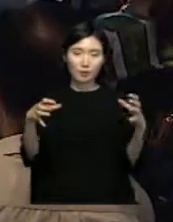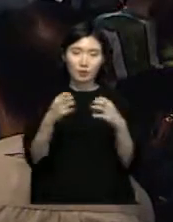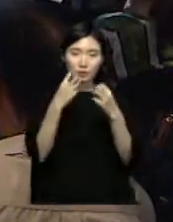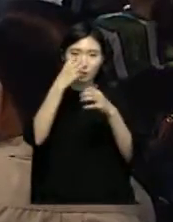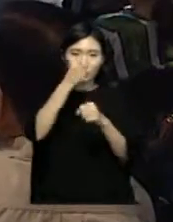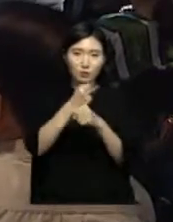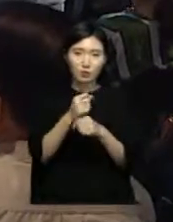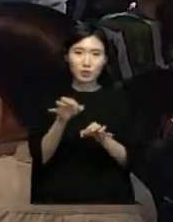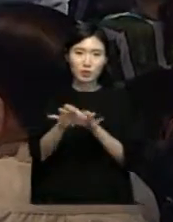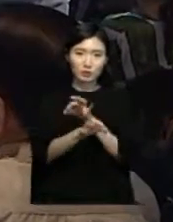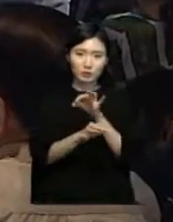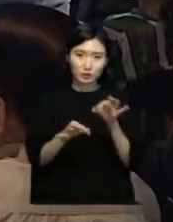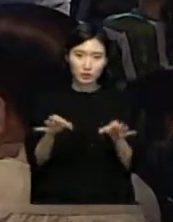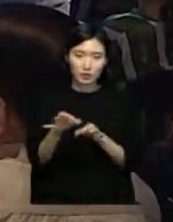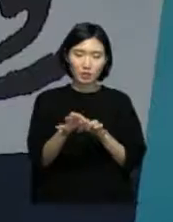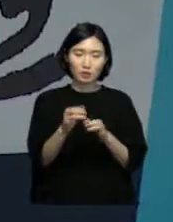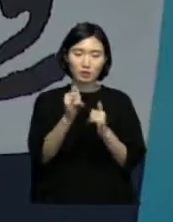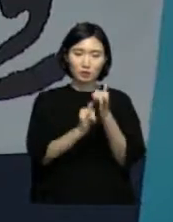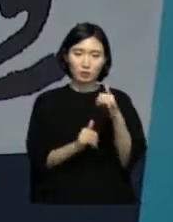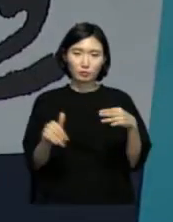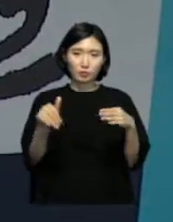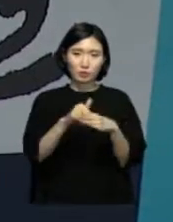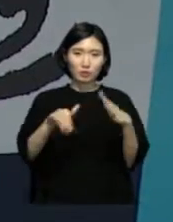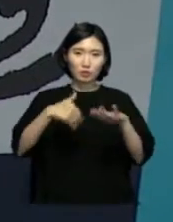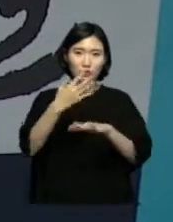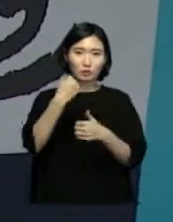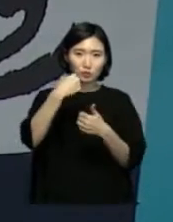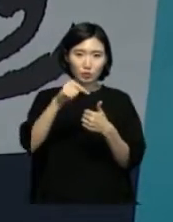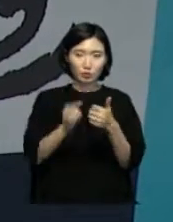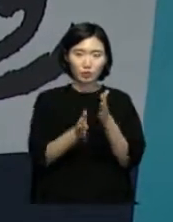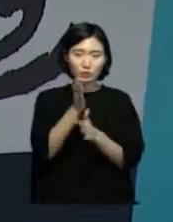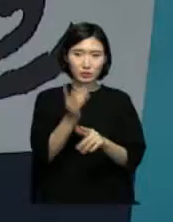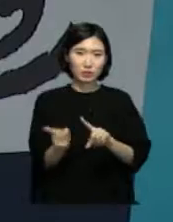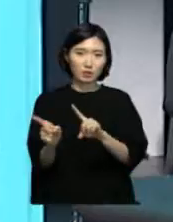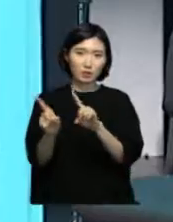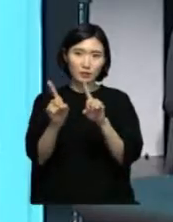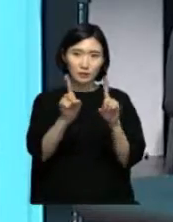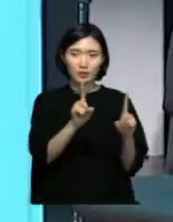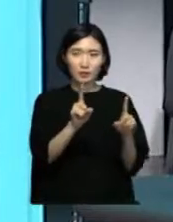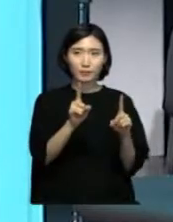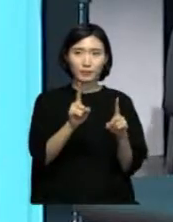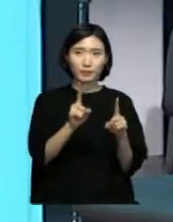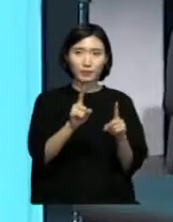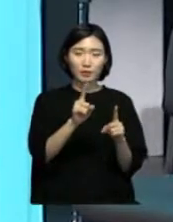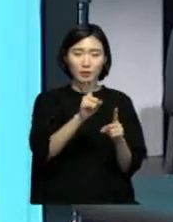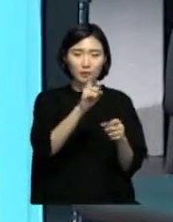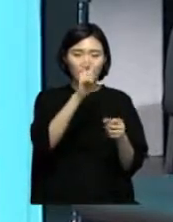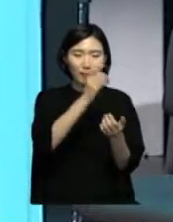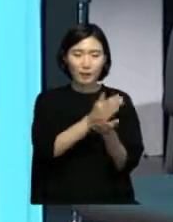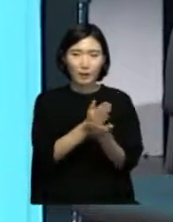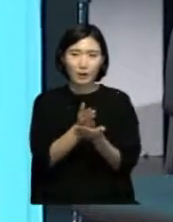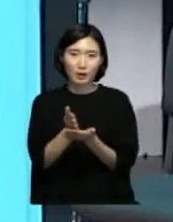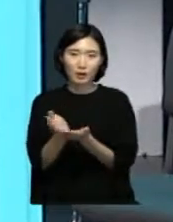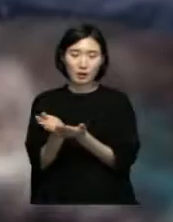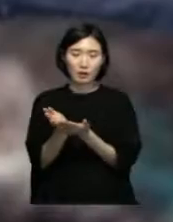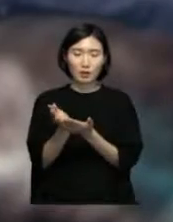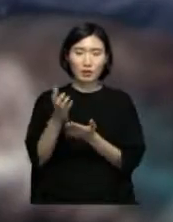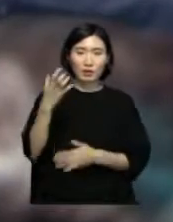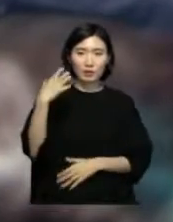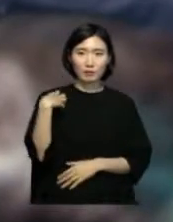창조경제, 역사문화, 그리고 혁신교육과 도시재생. 이렇게 테마별로 발자를 맡은 각